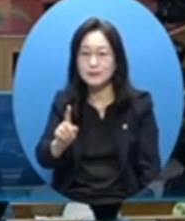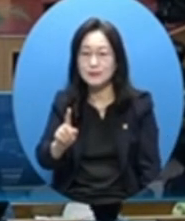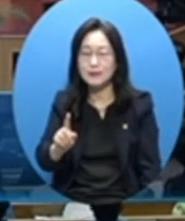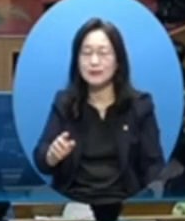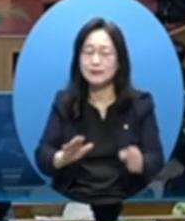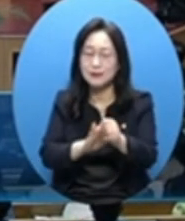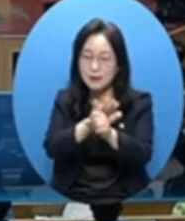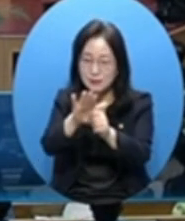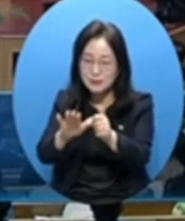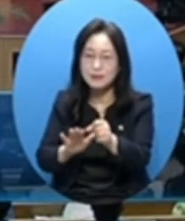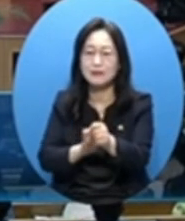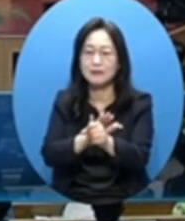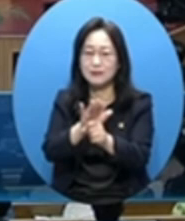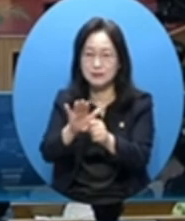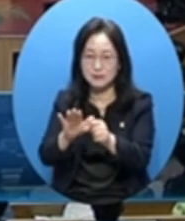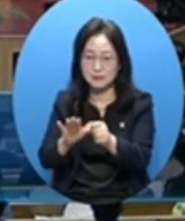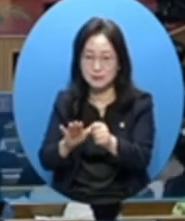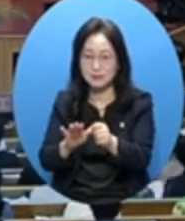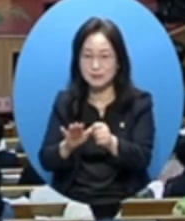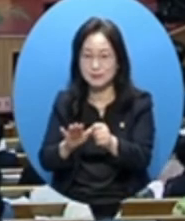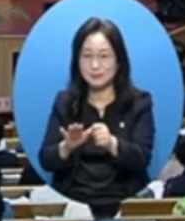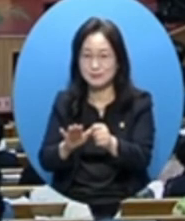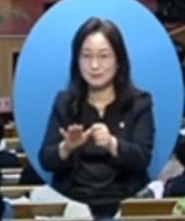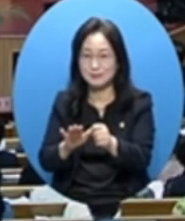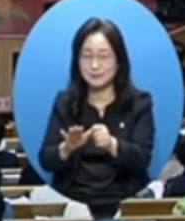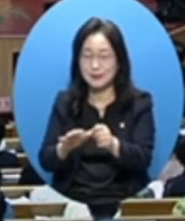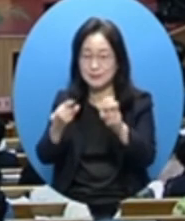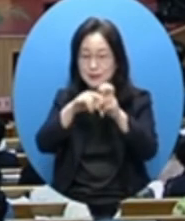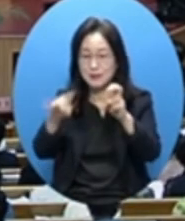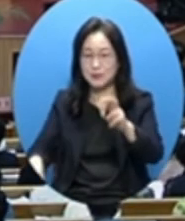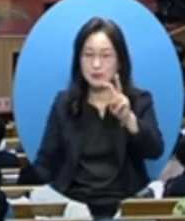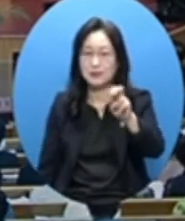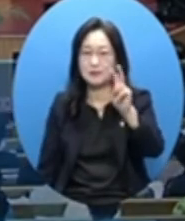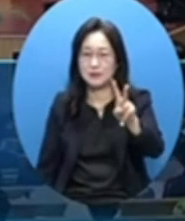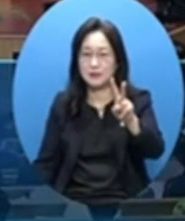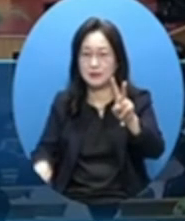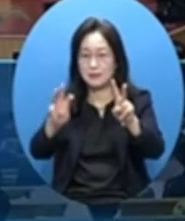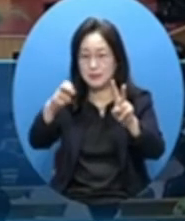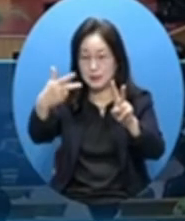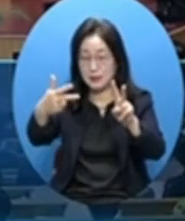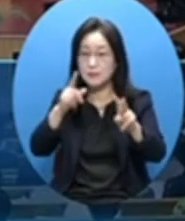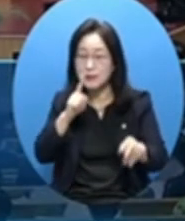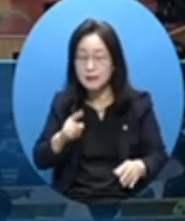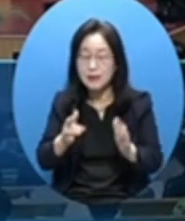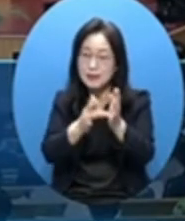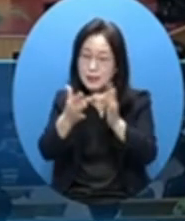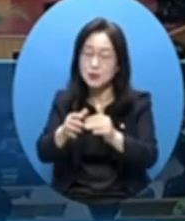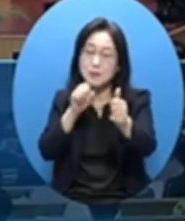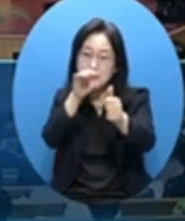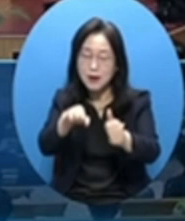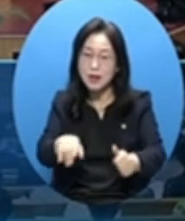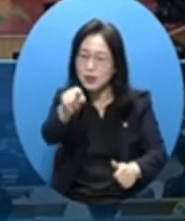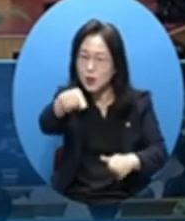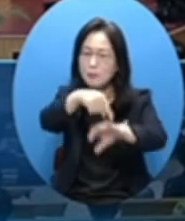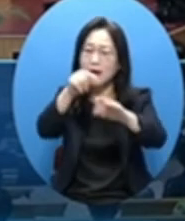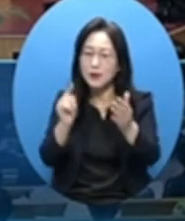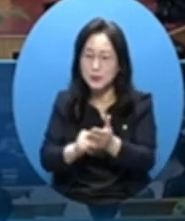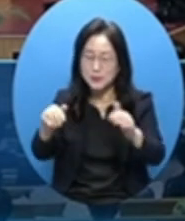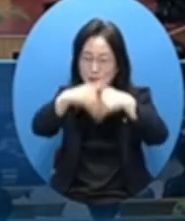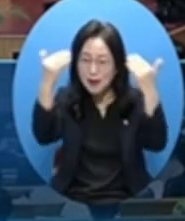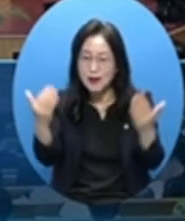사랑입니다 사랑 마태복음 22장 3절 예수님 말씀하시기를 예수께서 이르시되 내 마음을